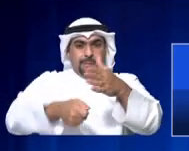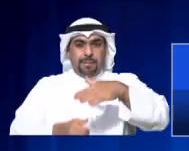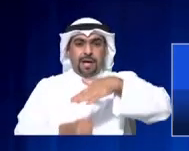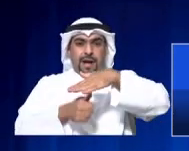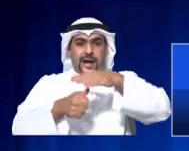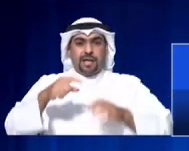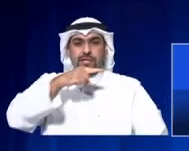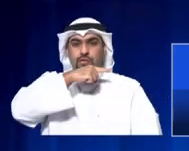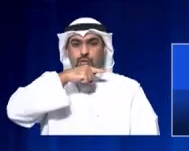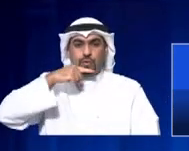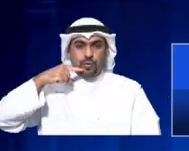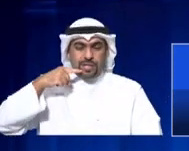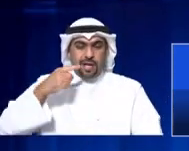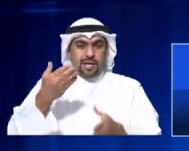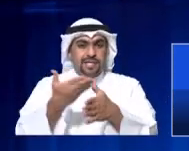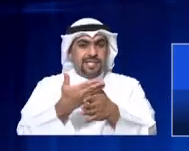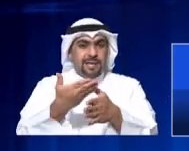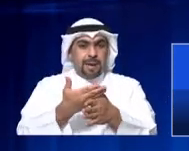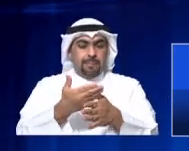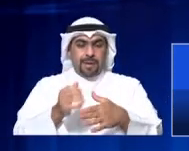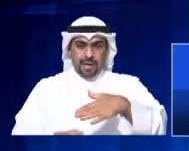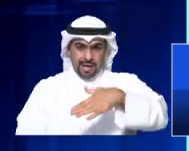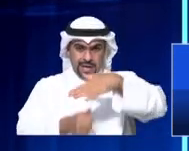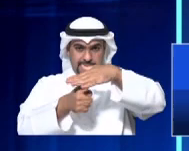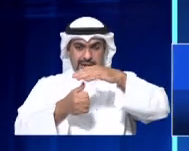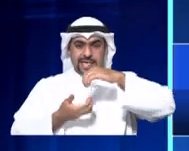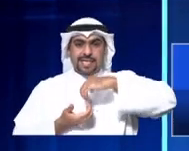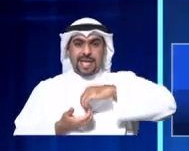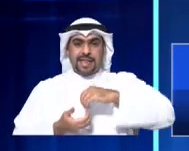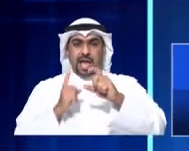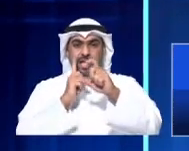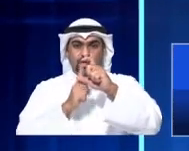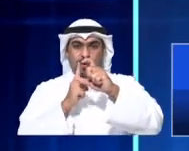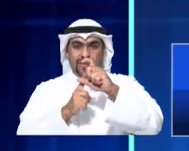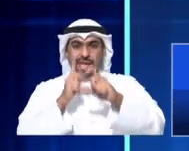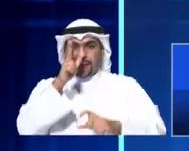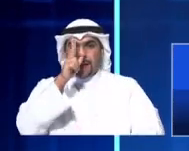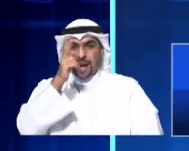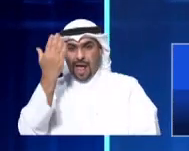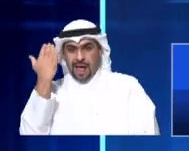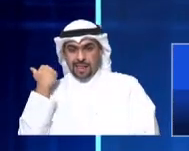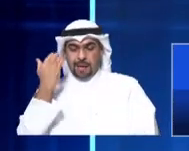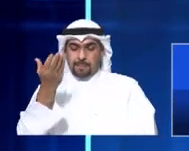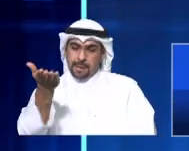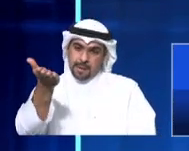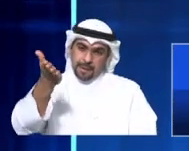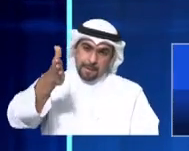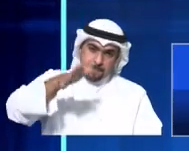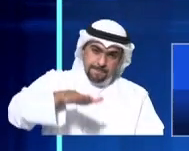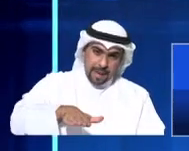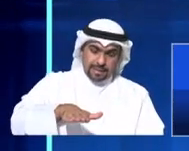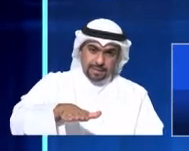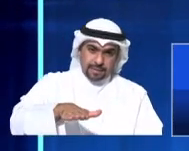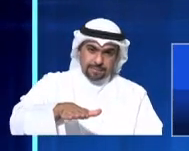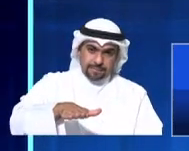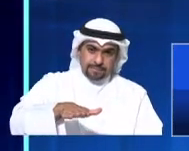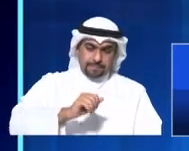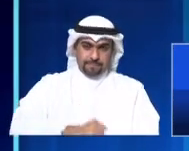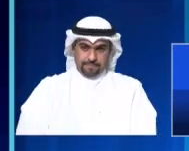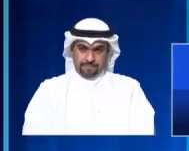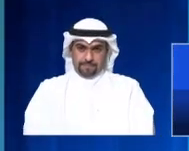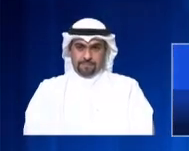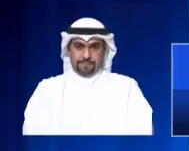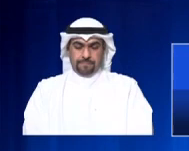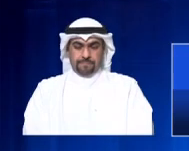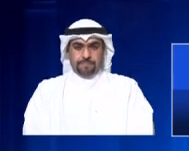روسيا الاتحادية الصديقة. ضمنها سمو خالص تعازي وصادق مواساته بوفاة فخامة رئيس الاتحاد السوفيتي